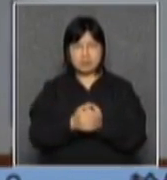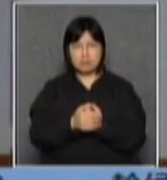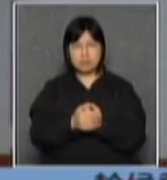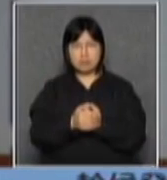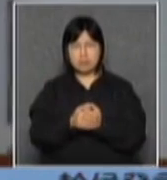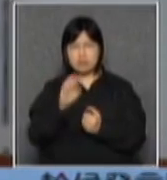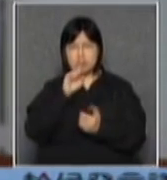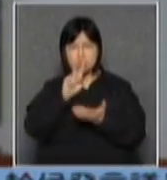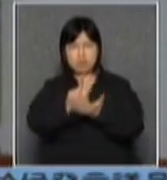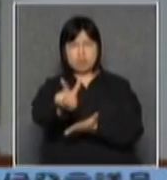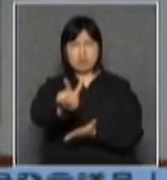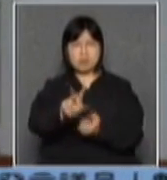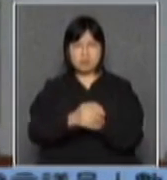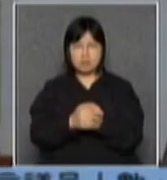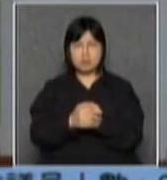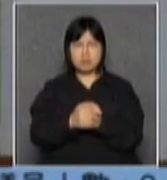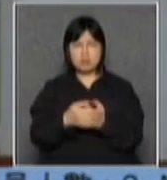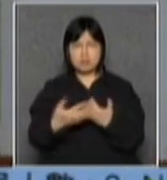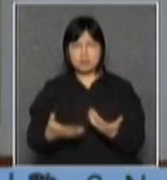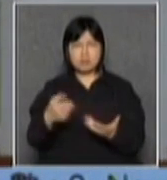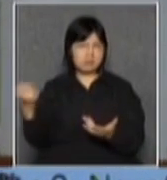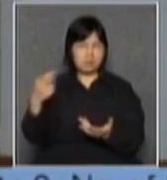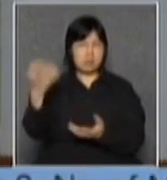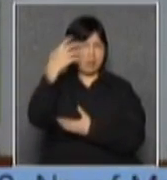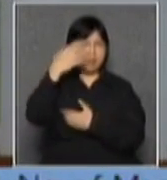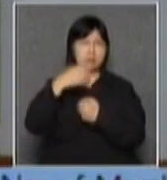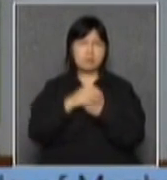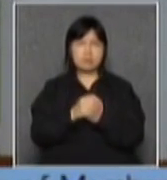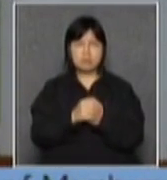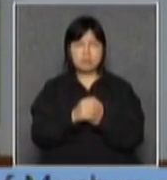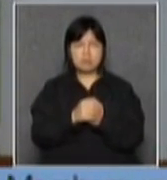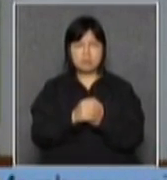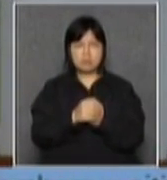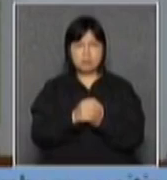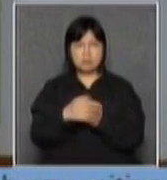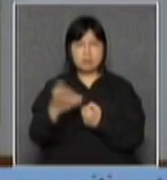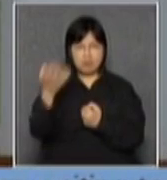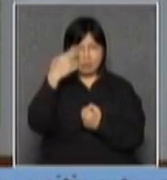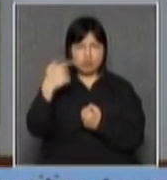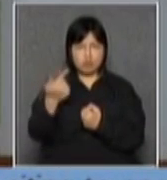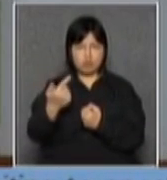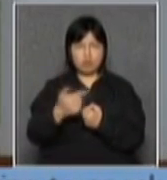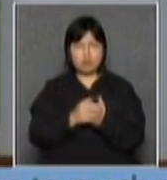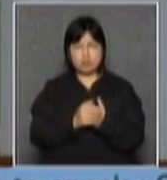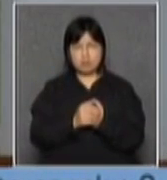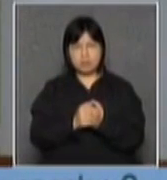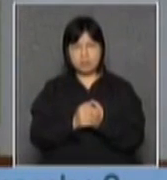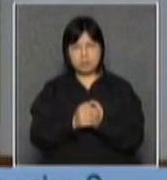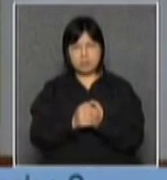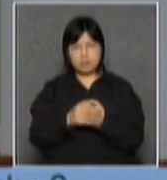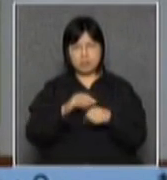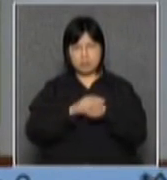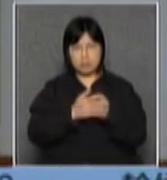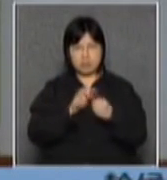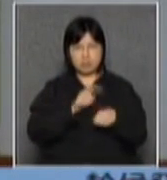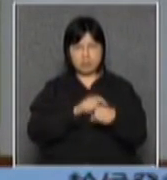講咗兩年啦，第三今年我又俾人鬧。仲要鬧多啲，環球時報開波